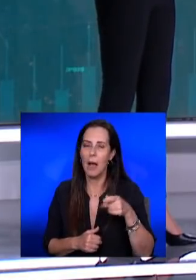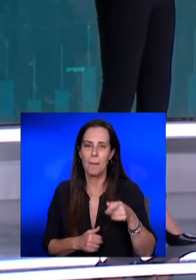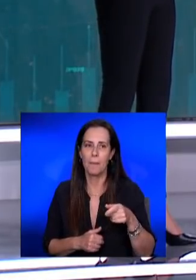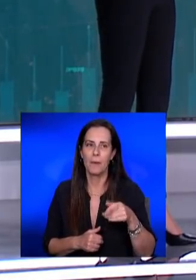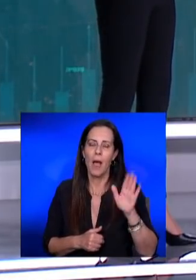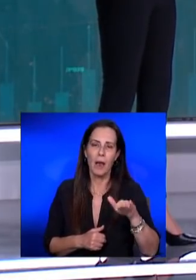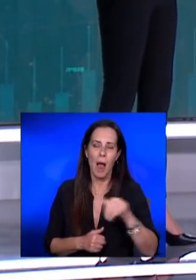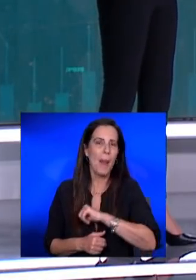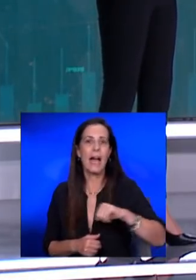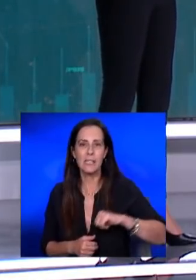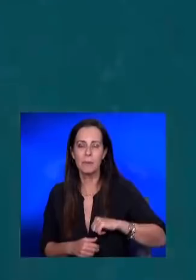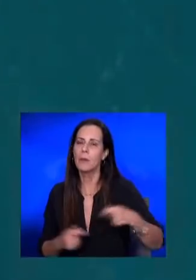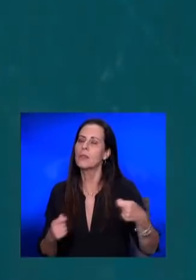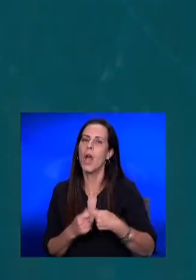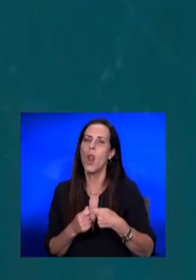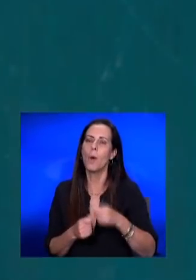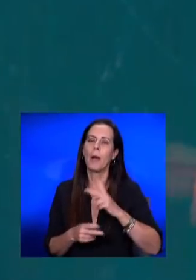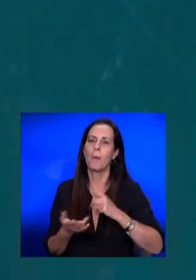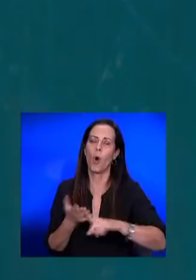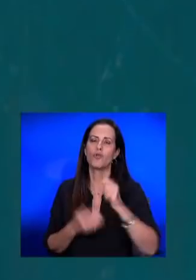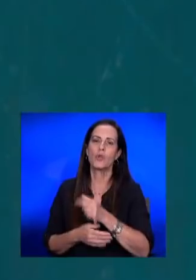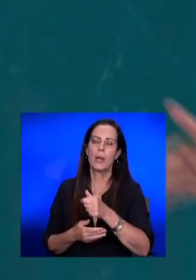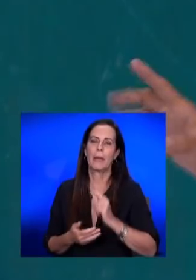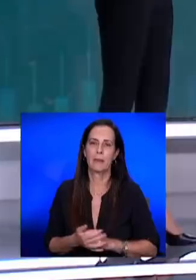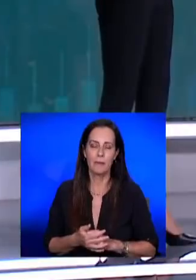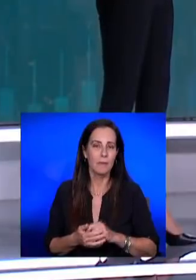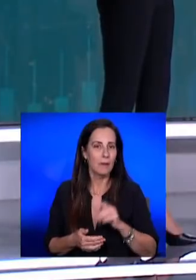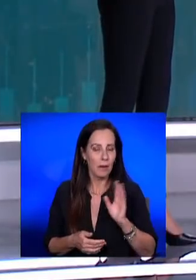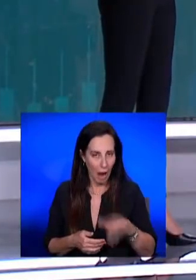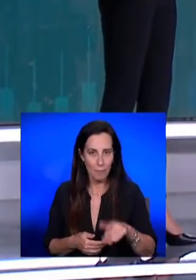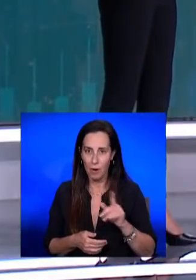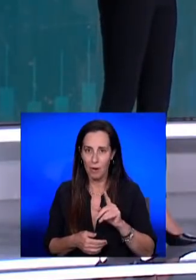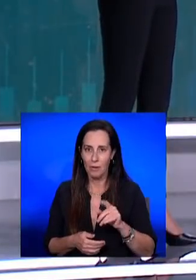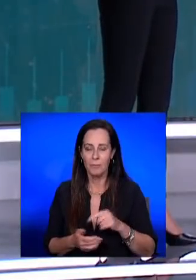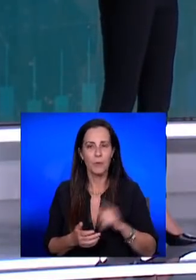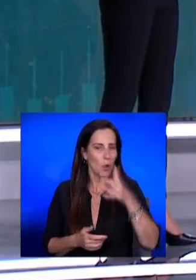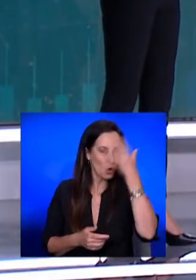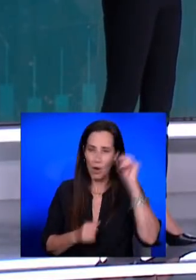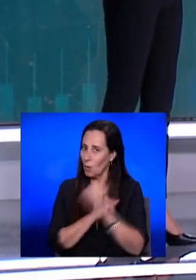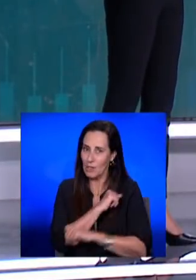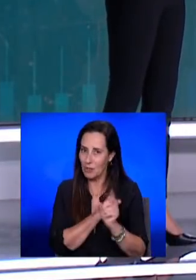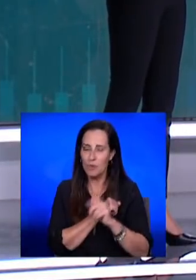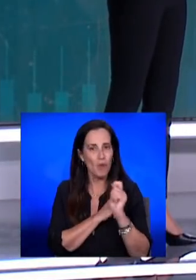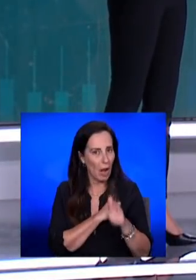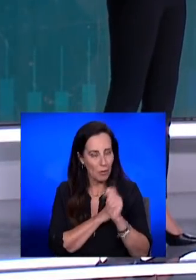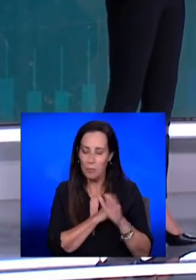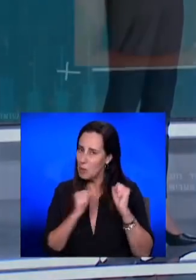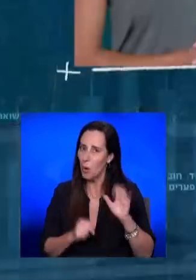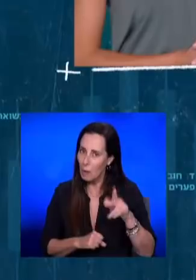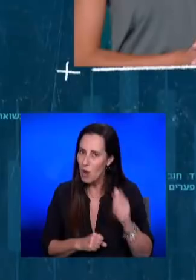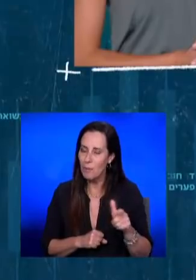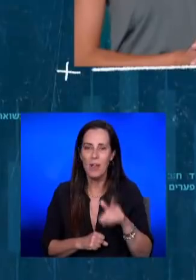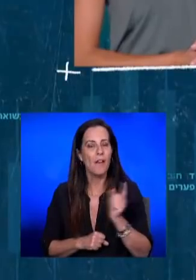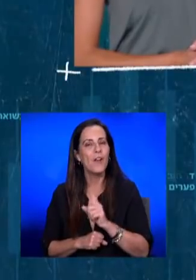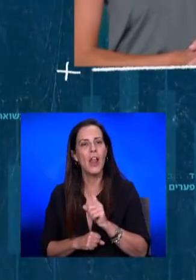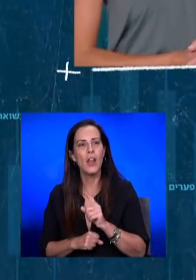וגם לעצמאית לפי המקדמות שהיא משלמת כל חודש. אגב, לא שרחו פה לא את הסטודנטים שמשלמים דמי ביטוח לאומי ולא את